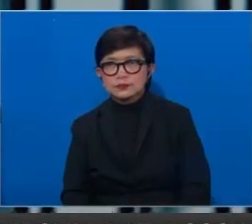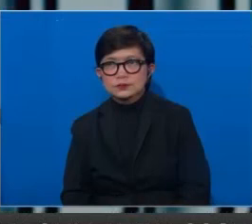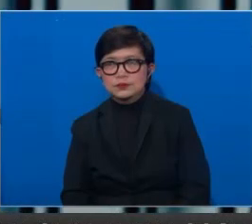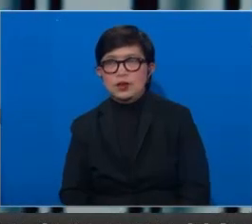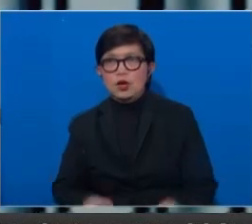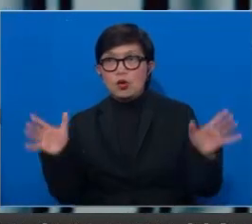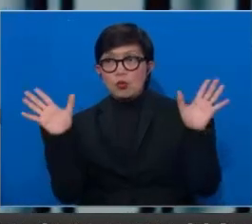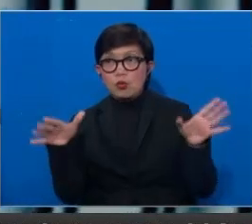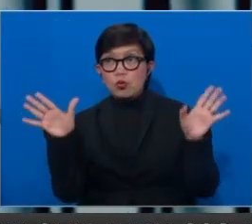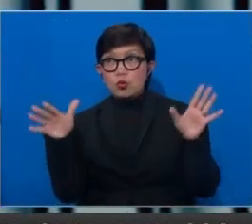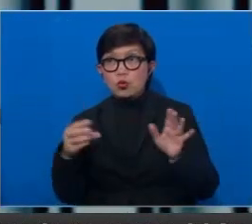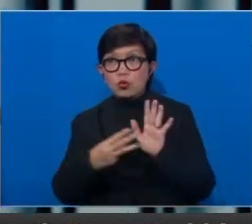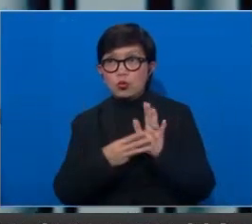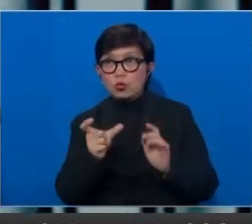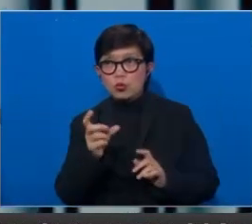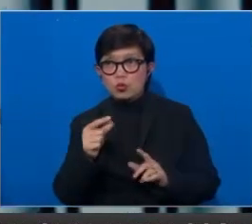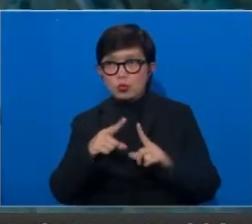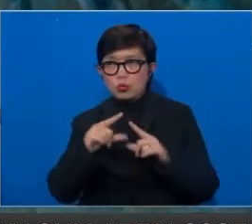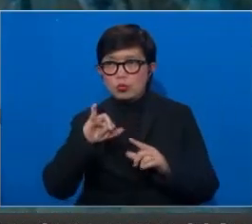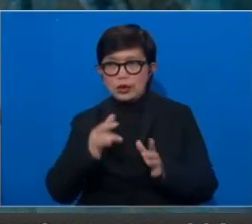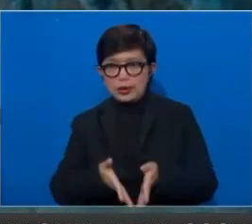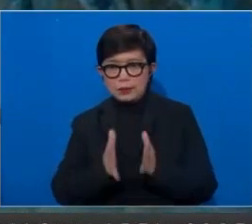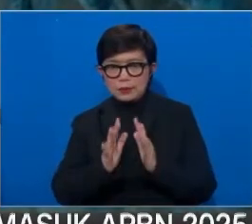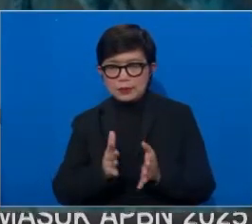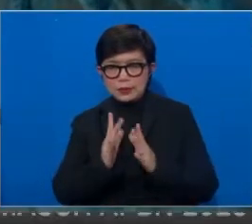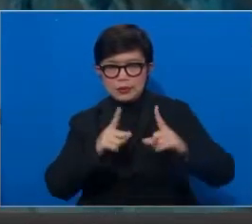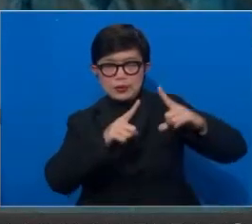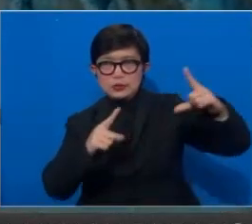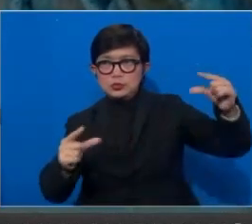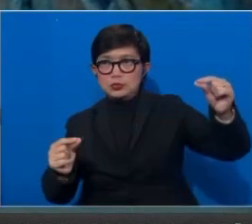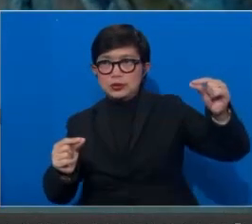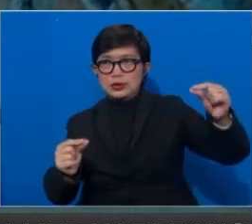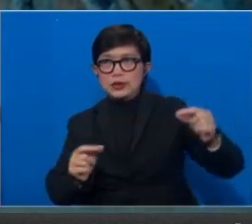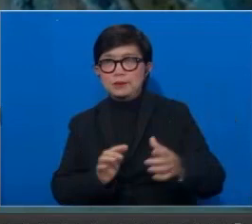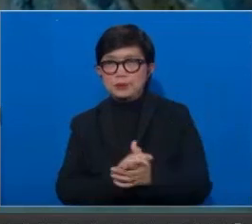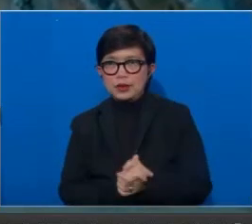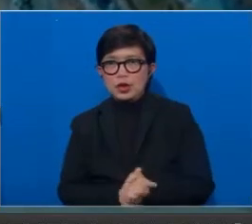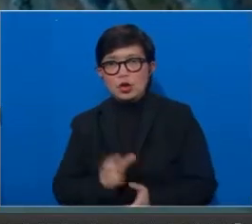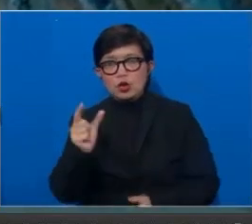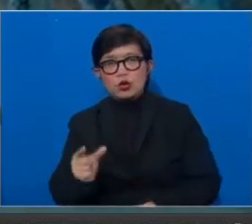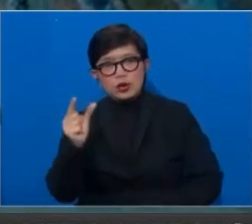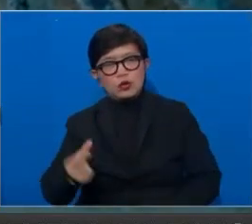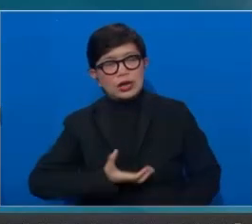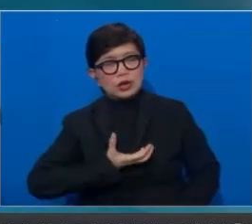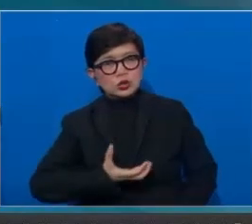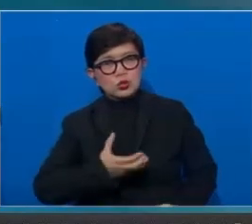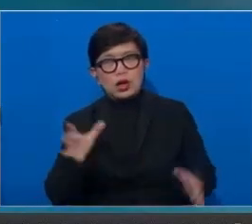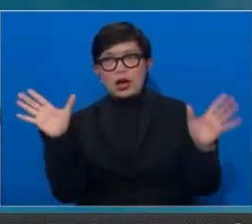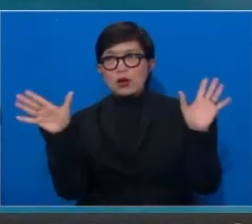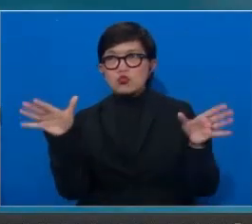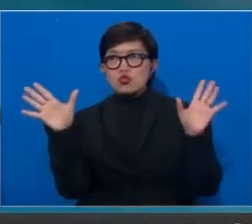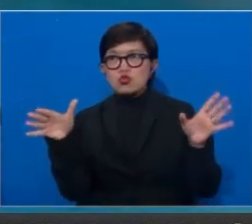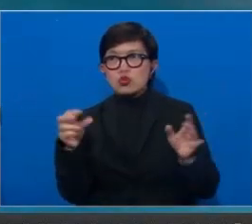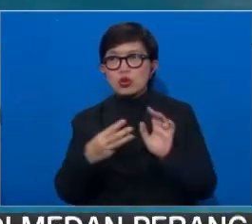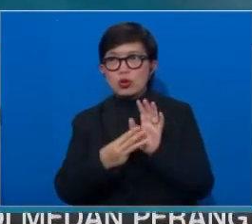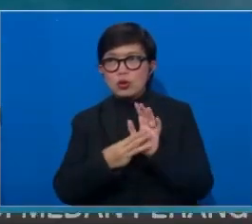Burung murai Medan merupakan endemik asal hutan Sumatera. Burung ini selalu menjadi idola para kicau mania dan pencinta burung. Burung murai Medan